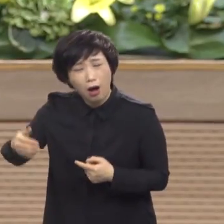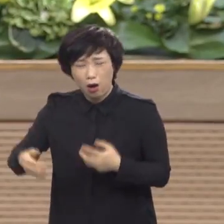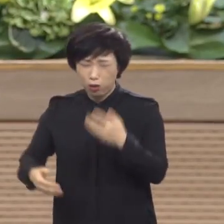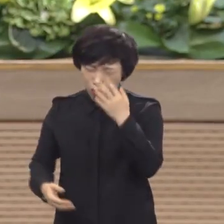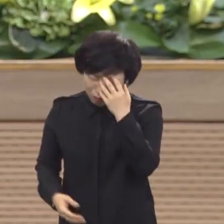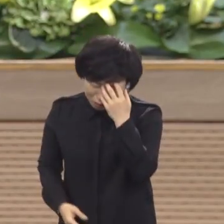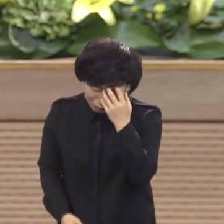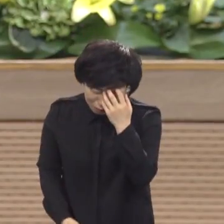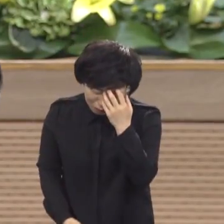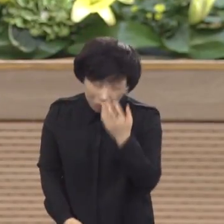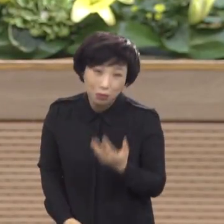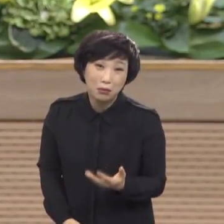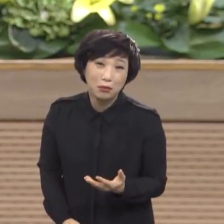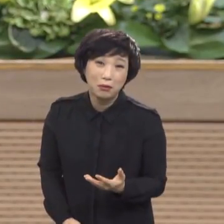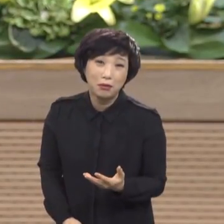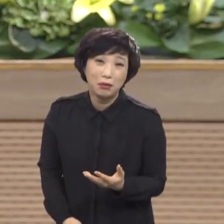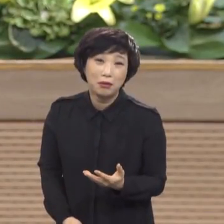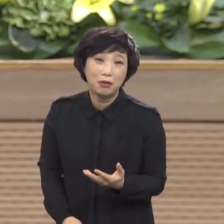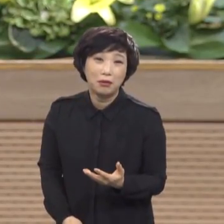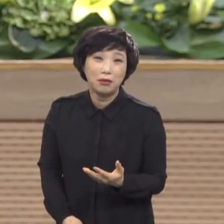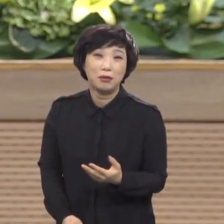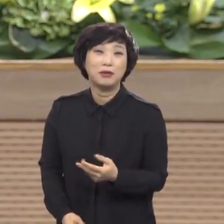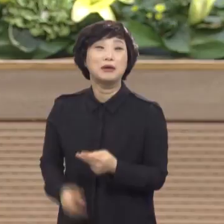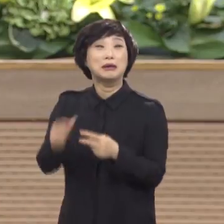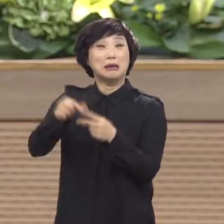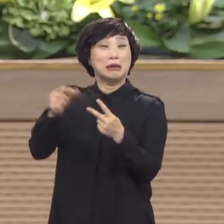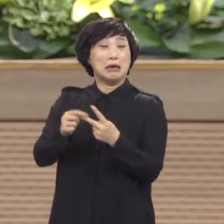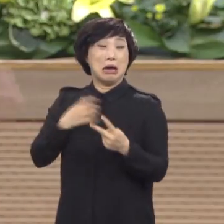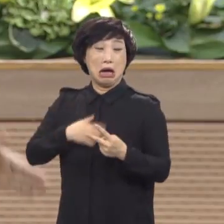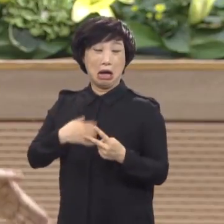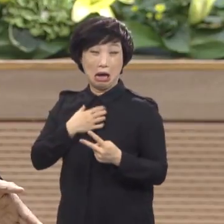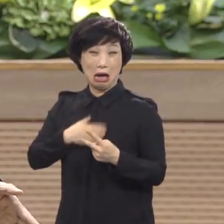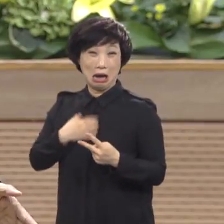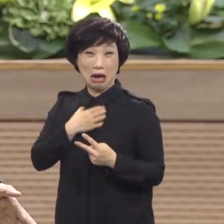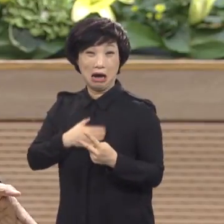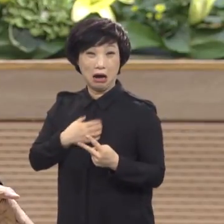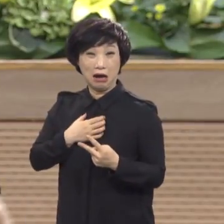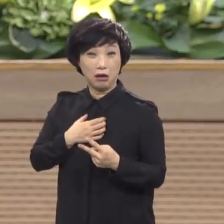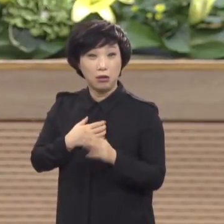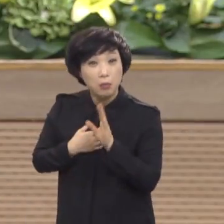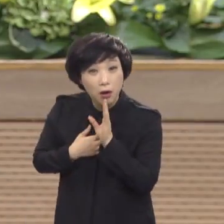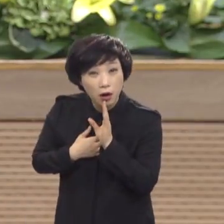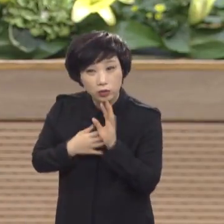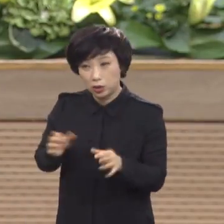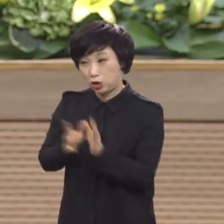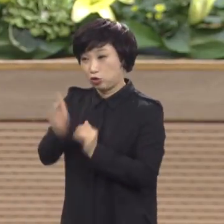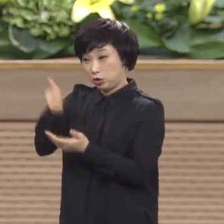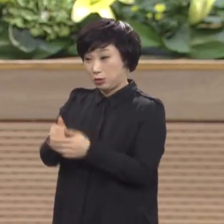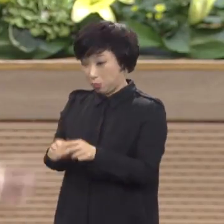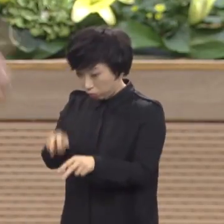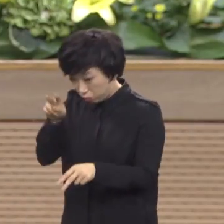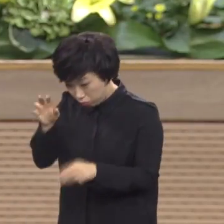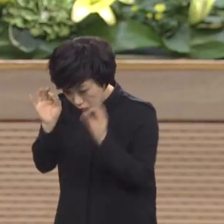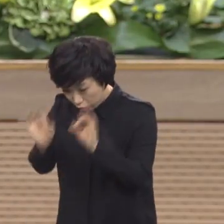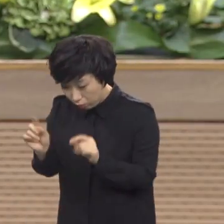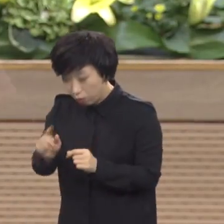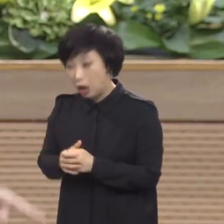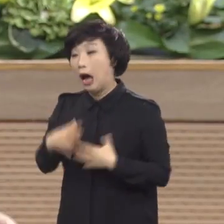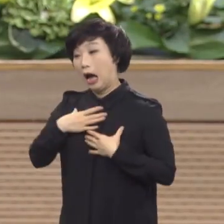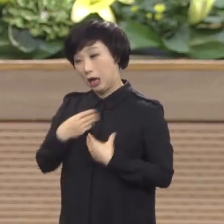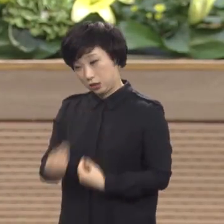메고 나가면 어떡하나. 그러니까 이 두 가지를 놓고 안심하라 하시더니